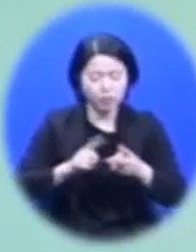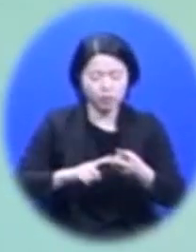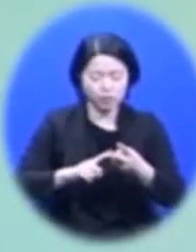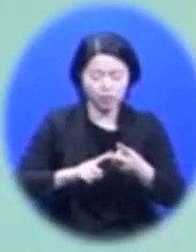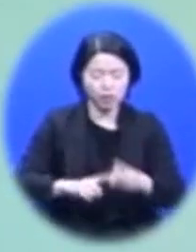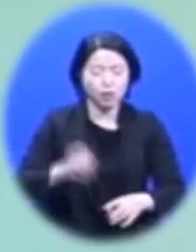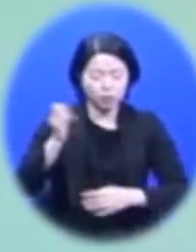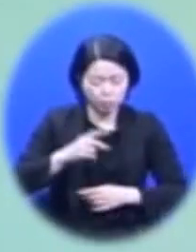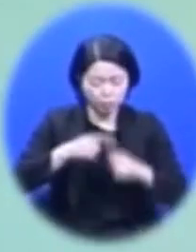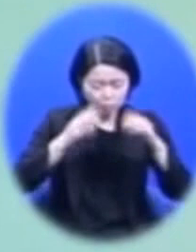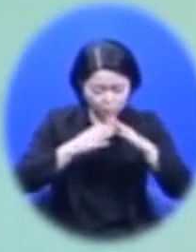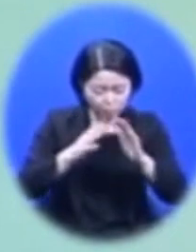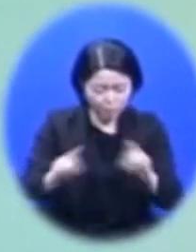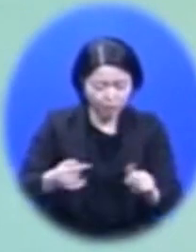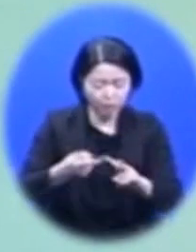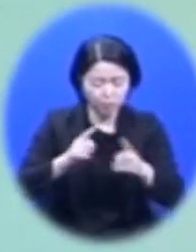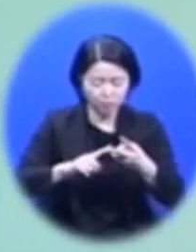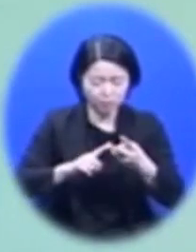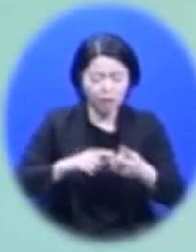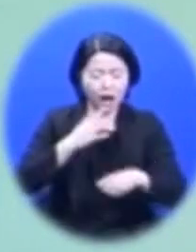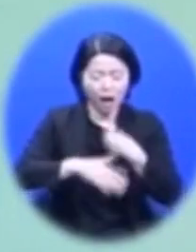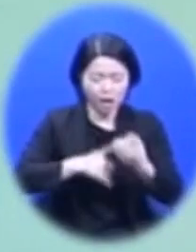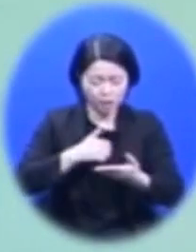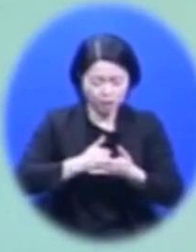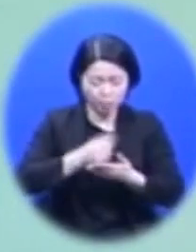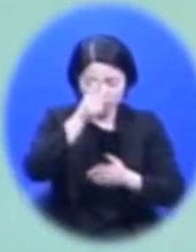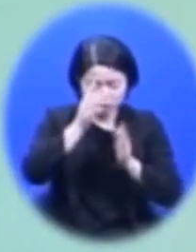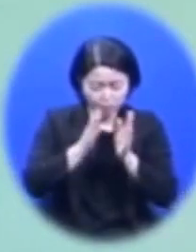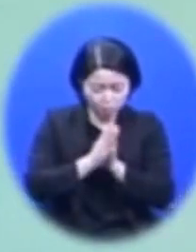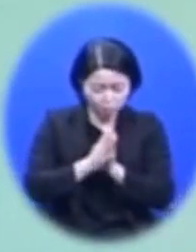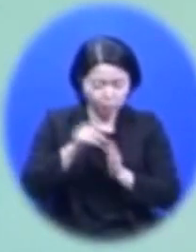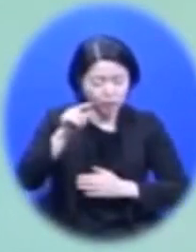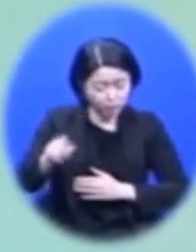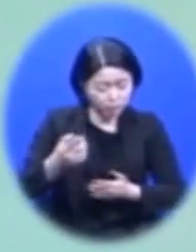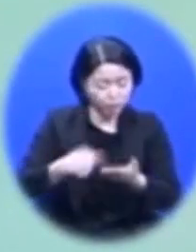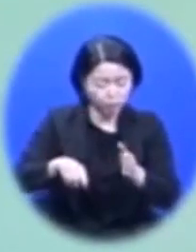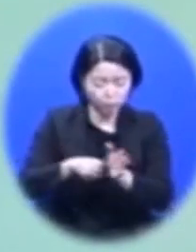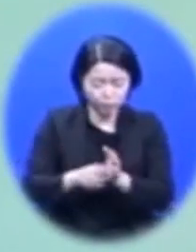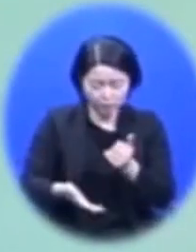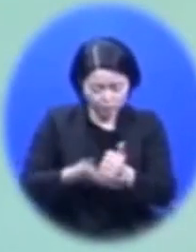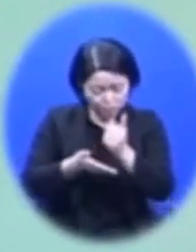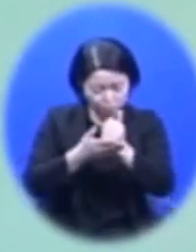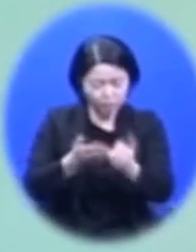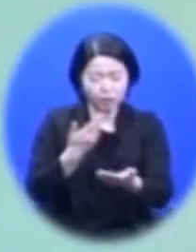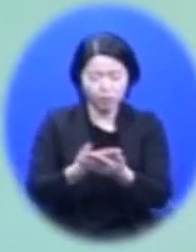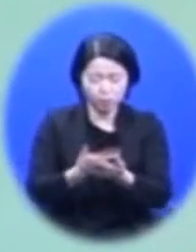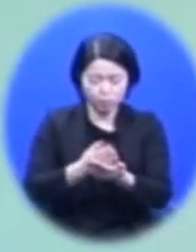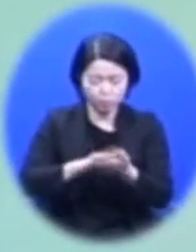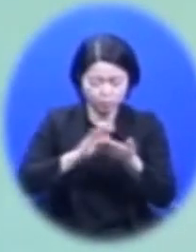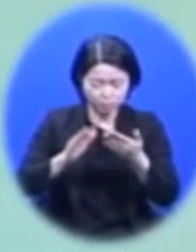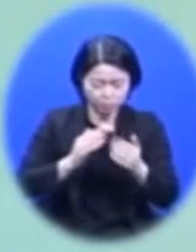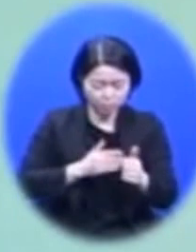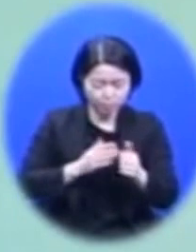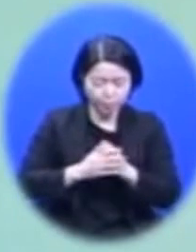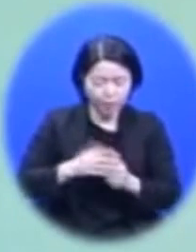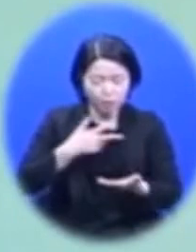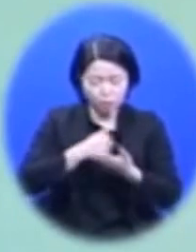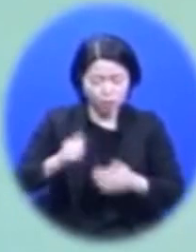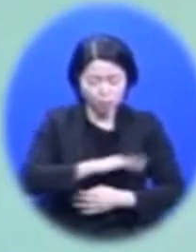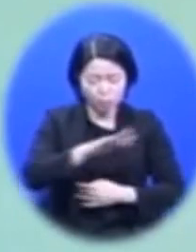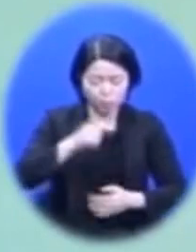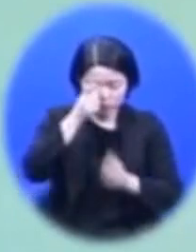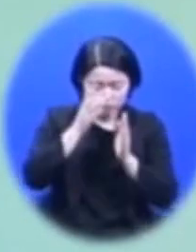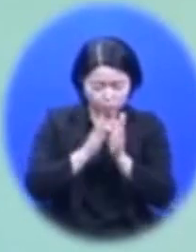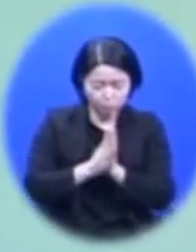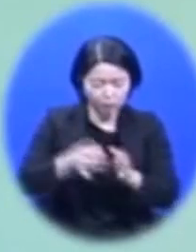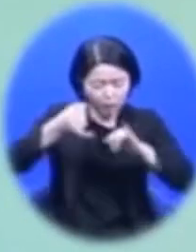또는 교인이든 하나님 기도로 그를 위해 섬기게 해주소서. 주님은 우리의 기도에